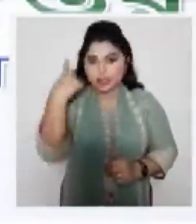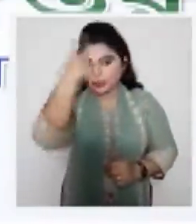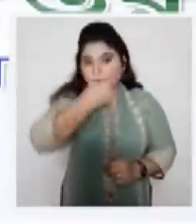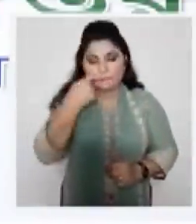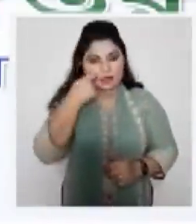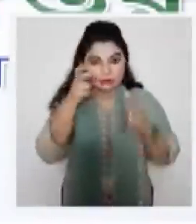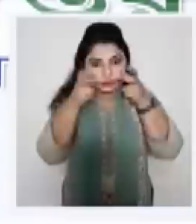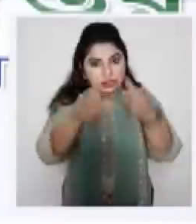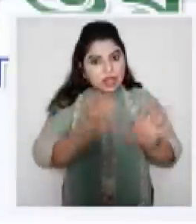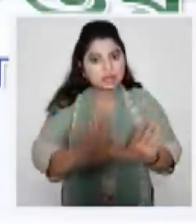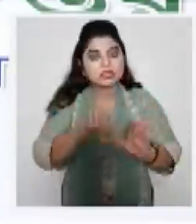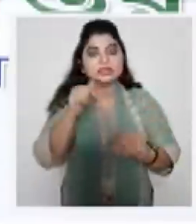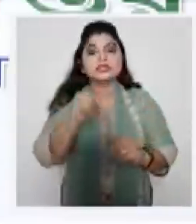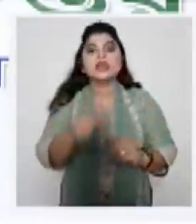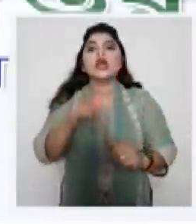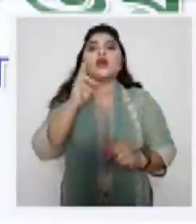61,669 জন।